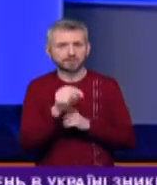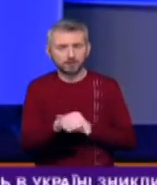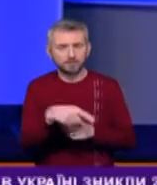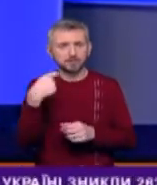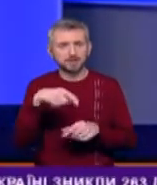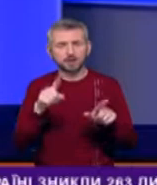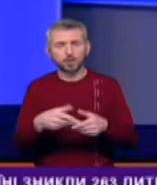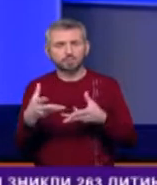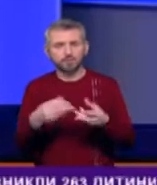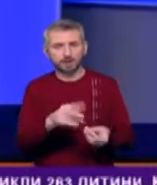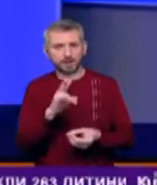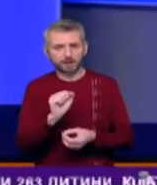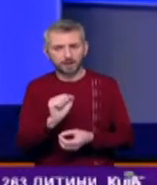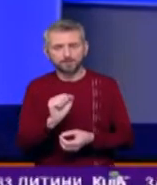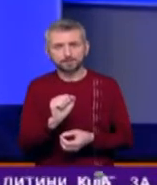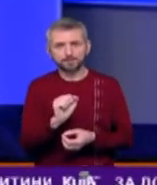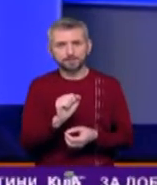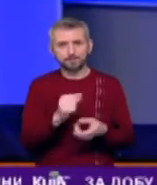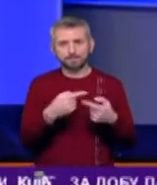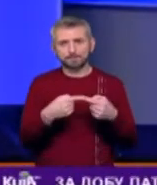президент також впливає